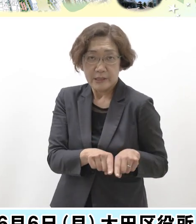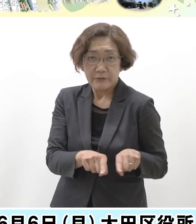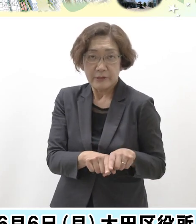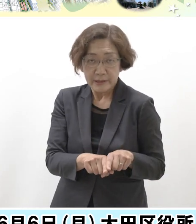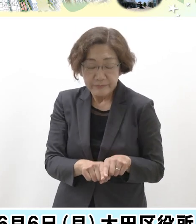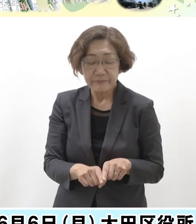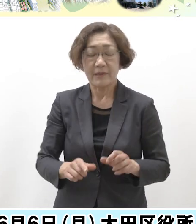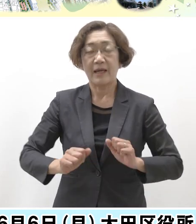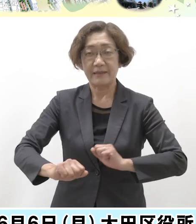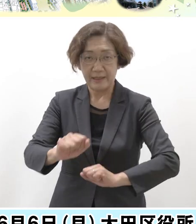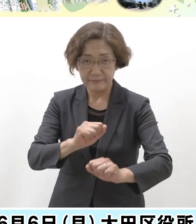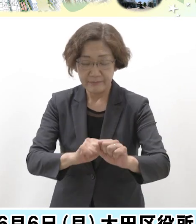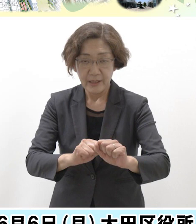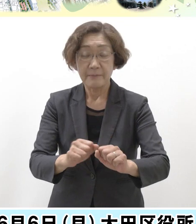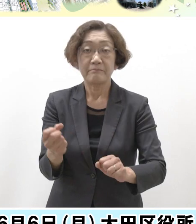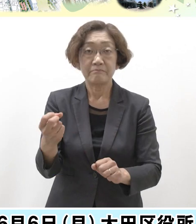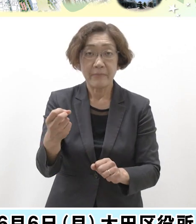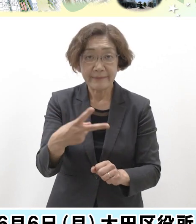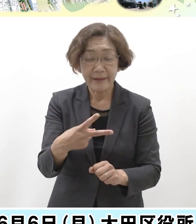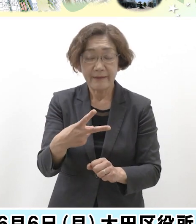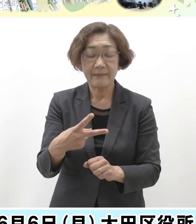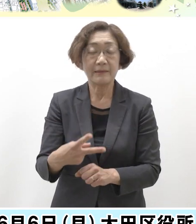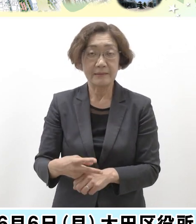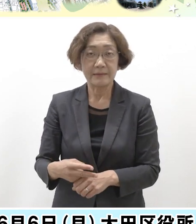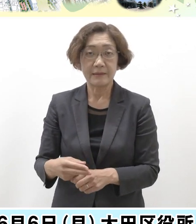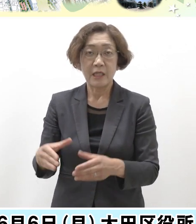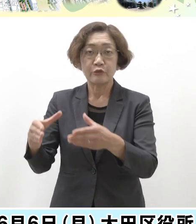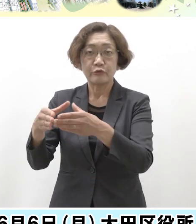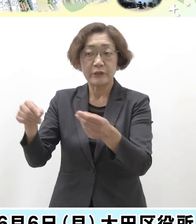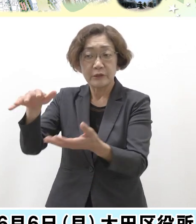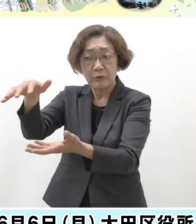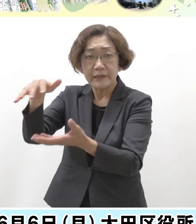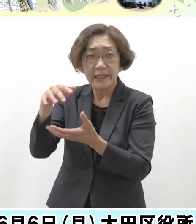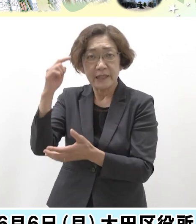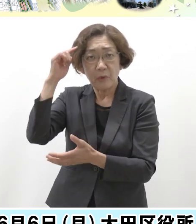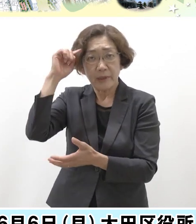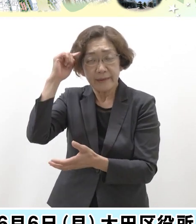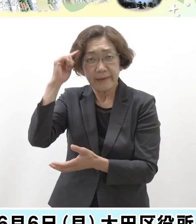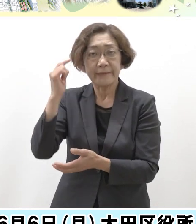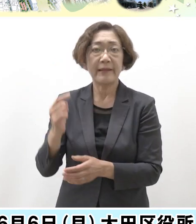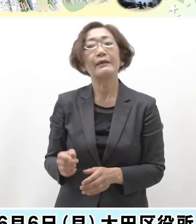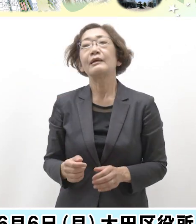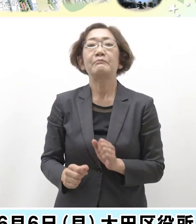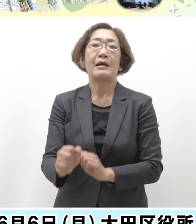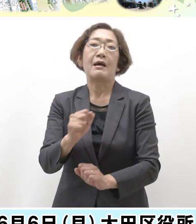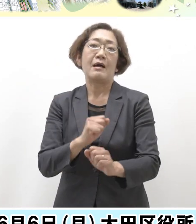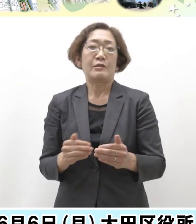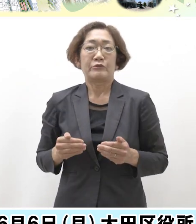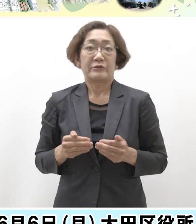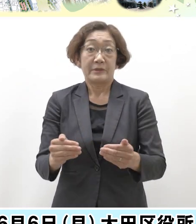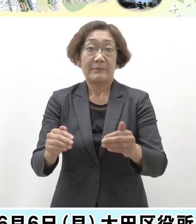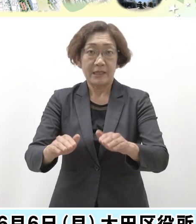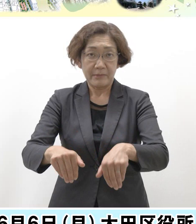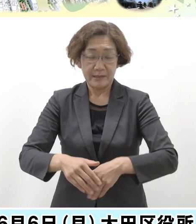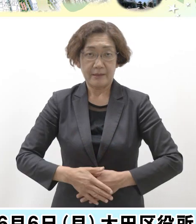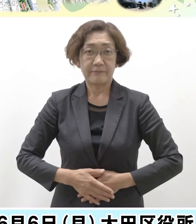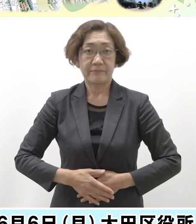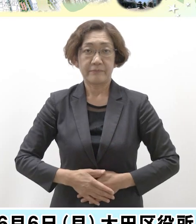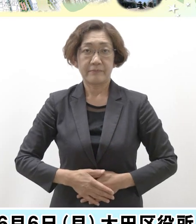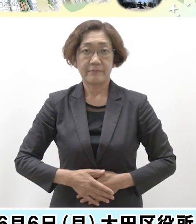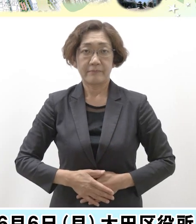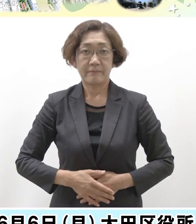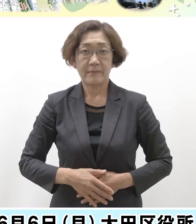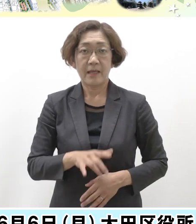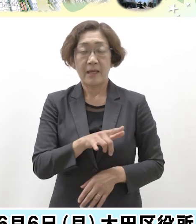常に国益も考えてこれまでも行動をしてまいりました。大田区は羽田空港が拡